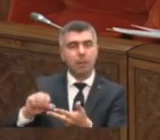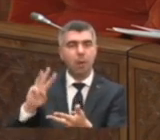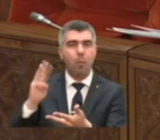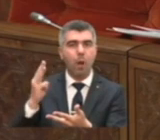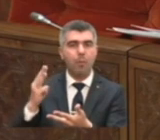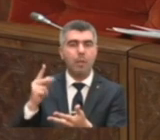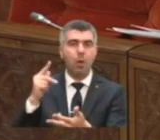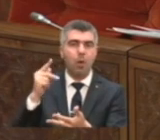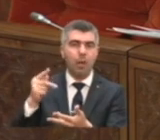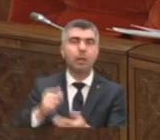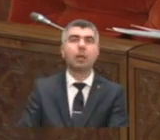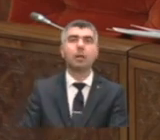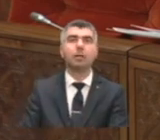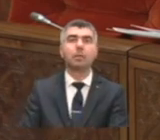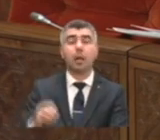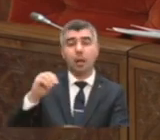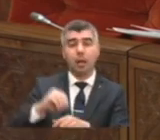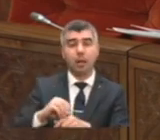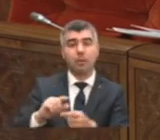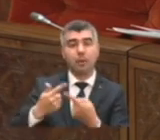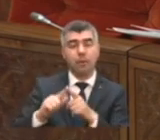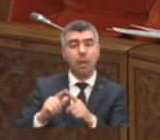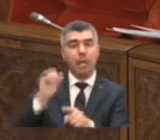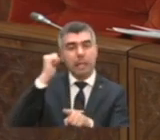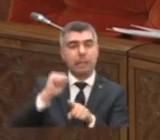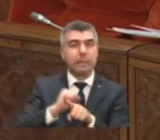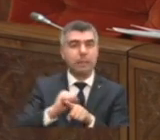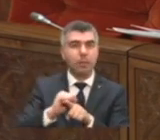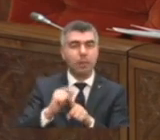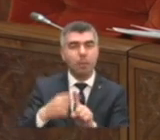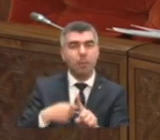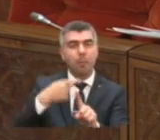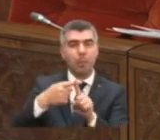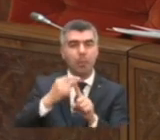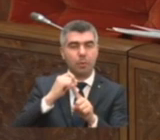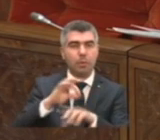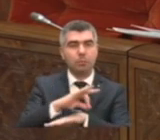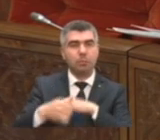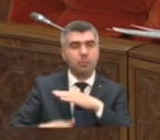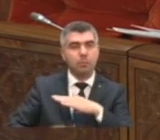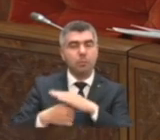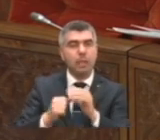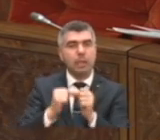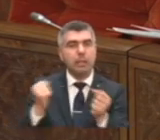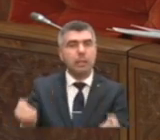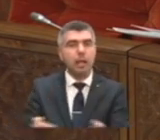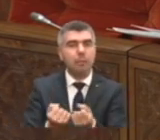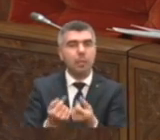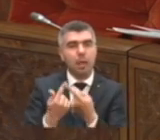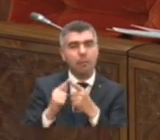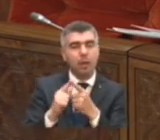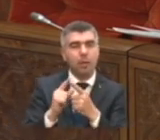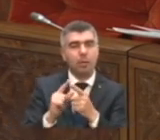والقنيطرة، وتم كذلك تطوير عروض للتكوين بالإضافة إلى إحداث الوكالة المغربية لتنمية الأنشطة اللوجستيكية